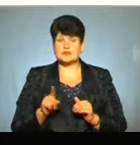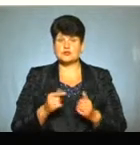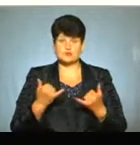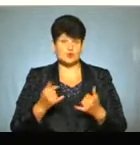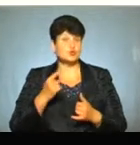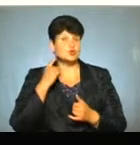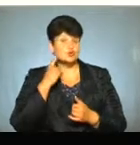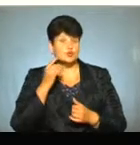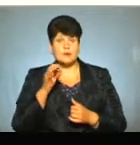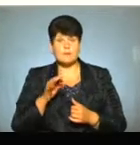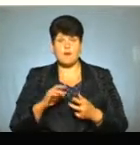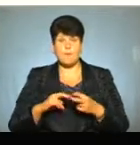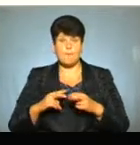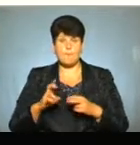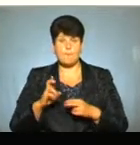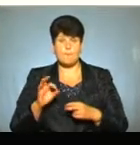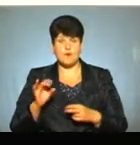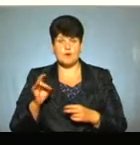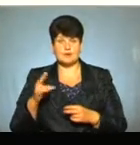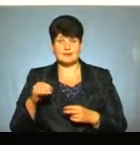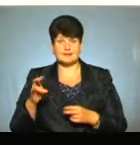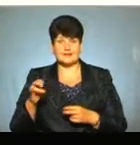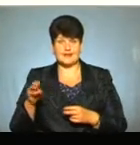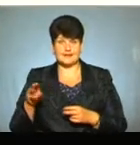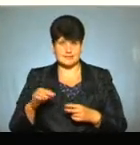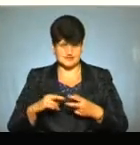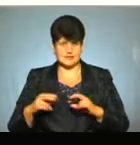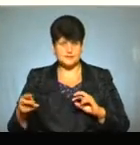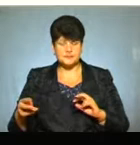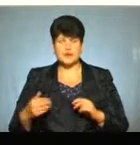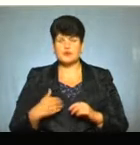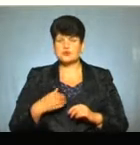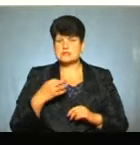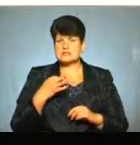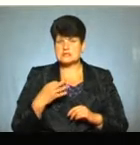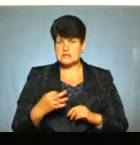ви сьогодні чули про бортнеця, я хочу сказати, що